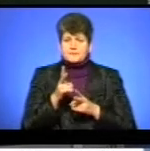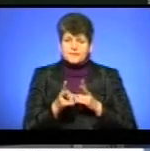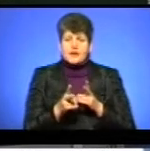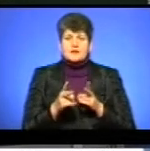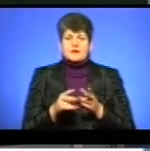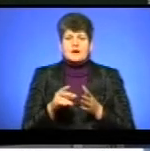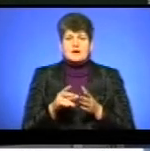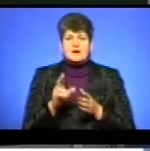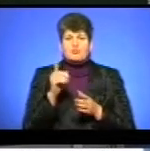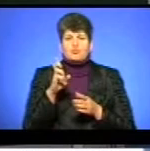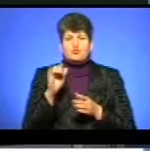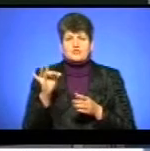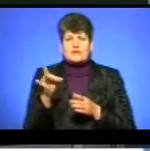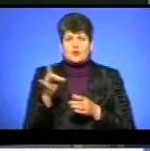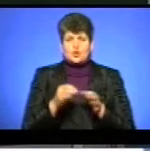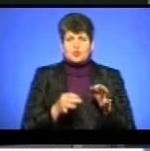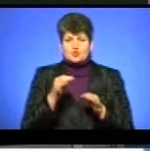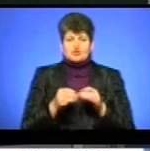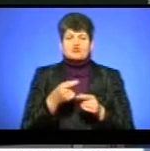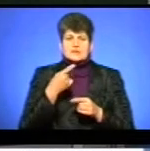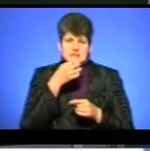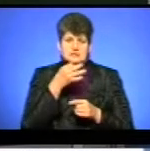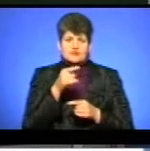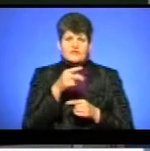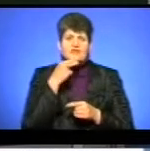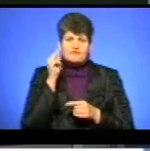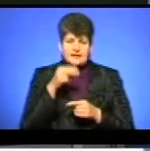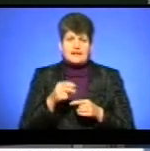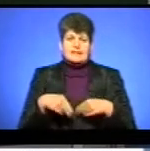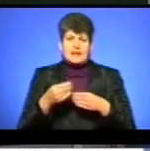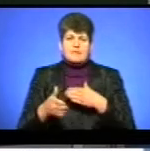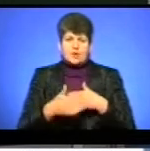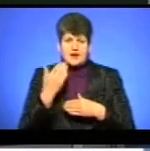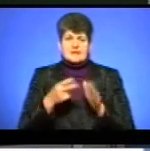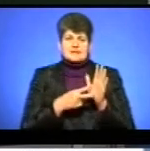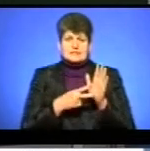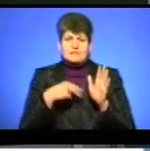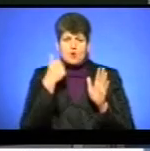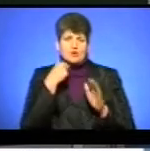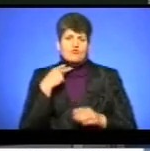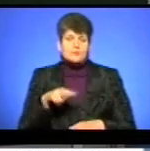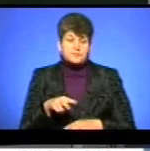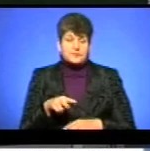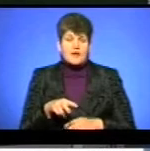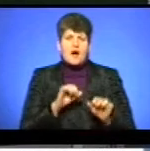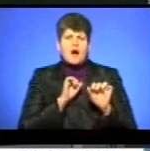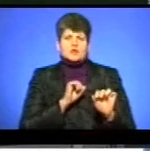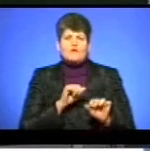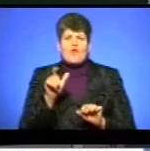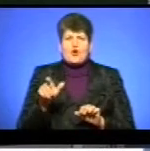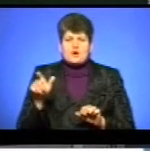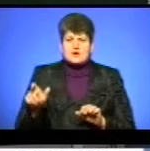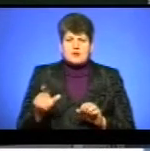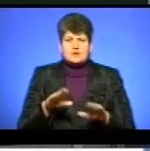вирок Бучацького районного суду, що визнав Франєва винним і призначив покарання 7 років позбавлення волі. Адвокати